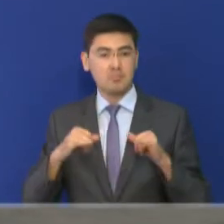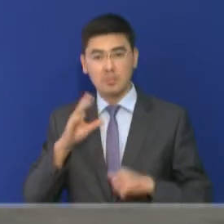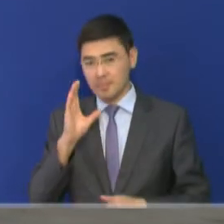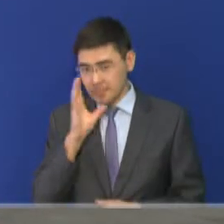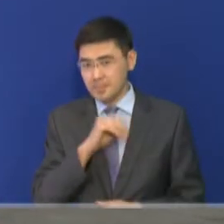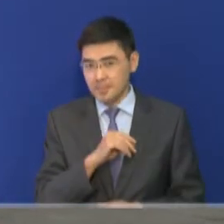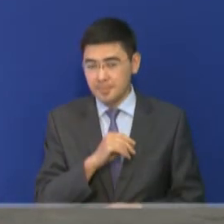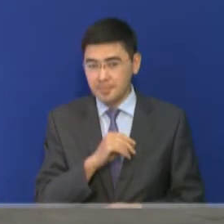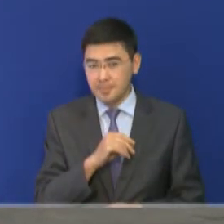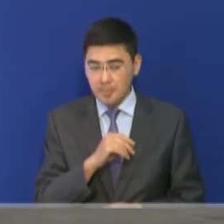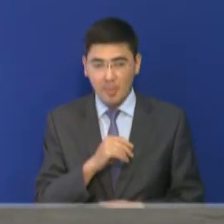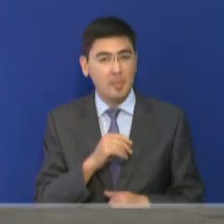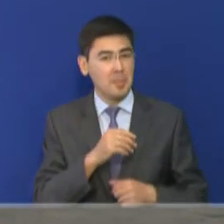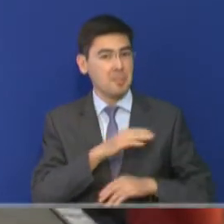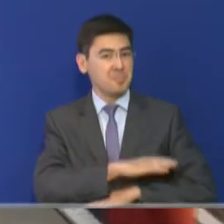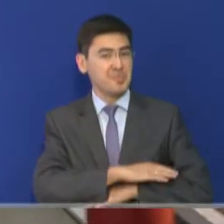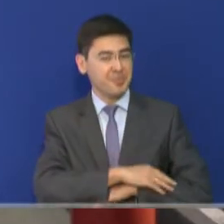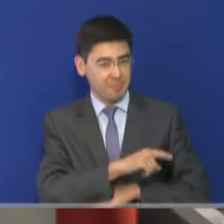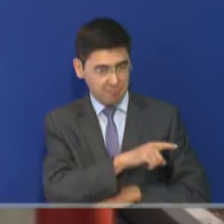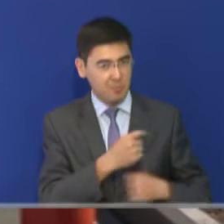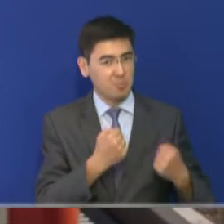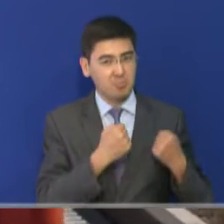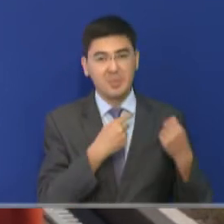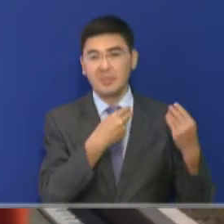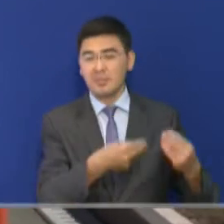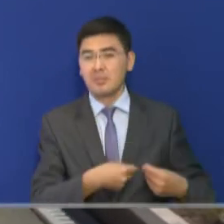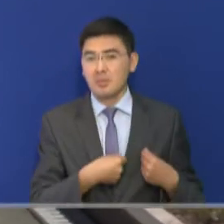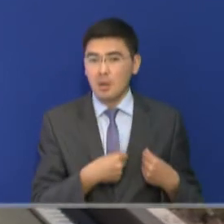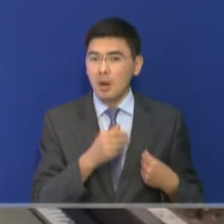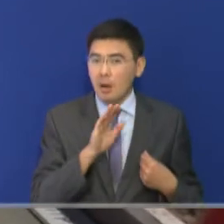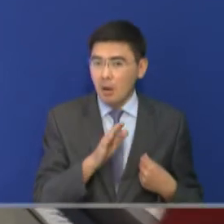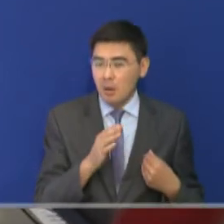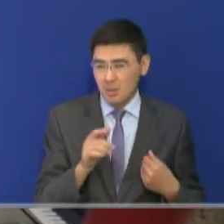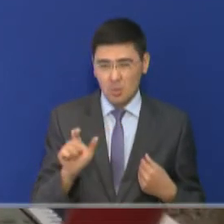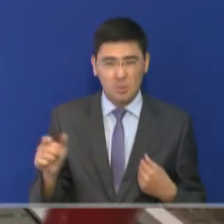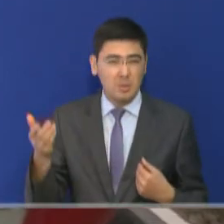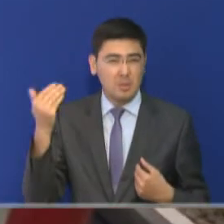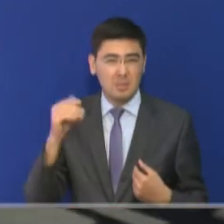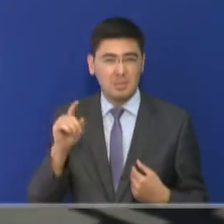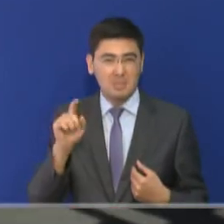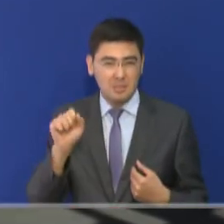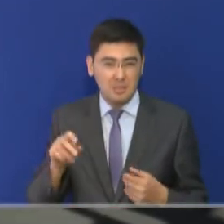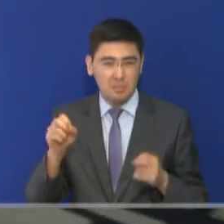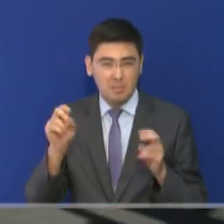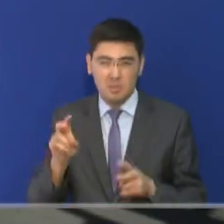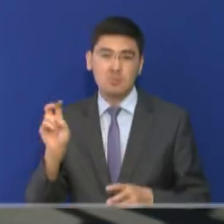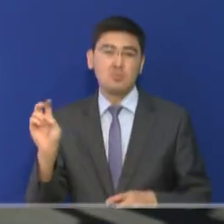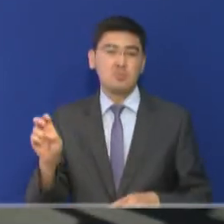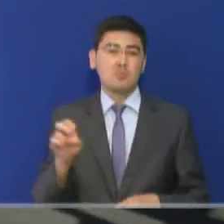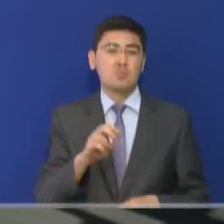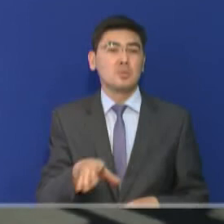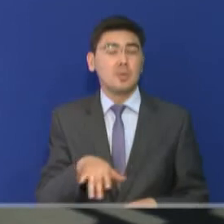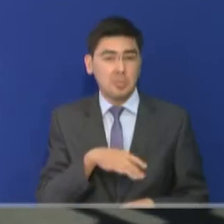құлқына өзінше әсер етеді. Ал спортты жанына серік еткендер, арнайы залдарға барып өткізіп келген жаттығуларын